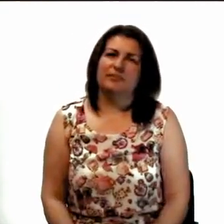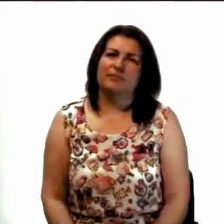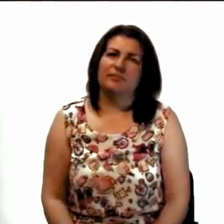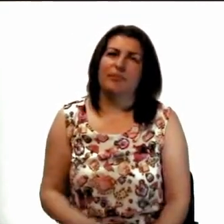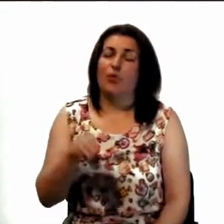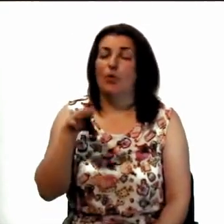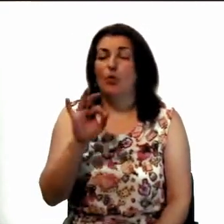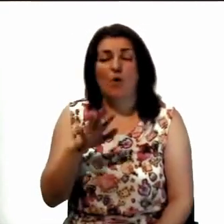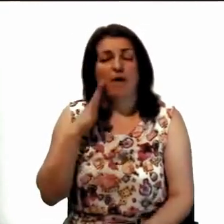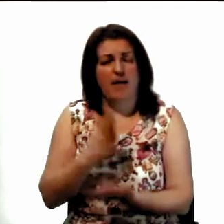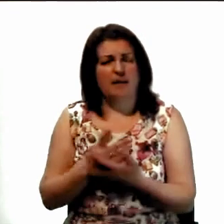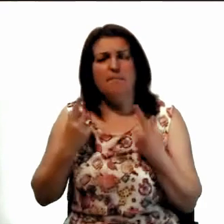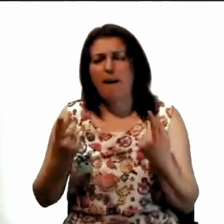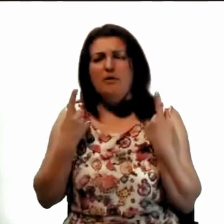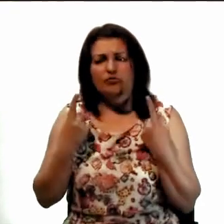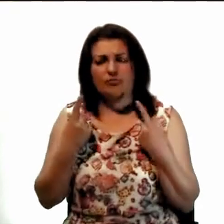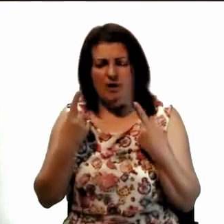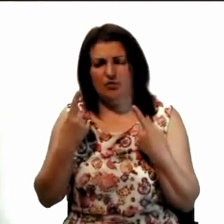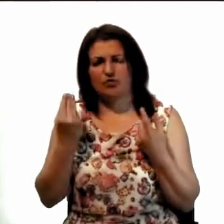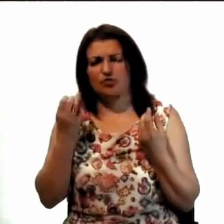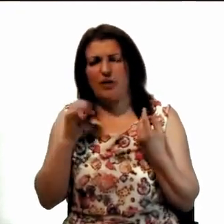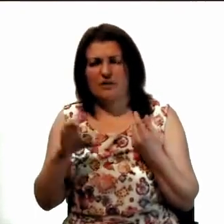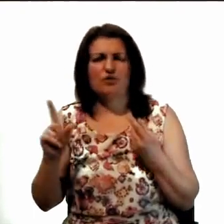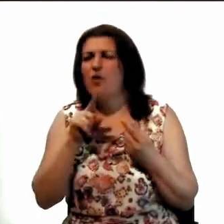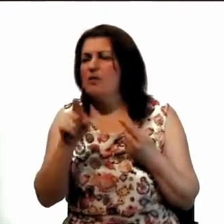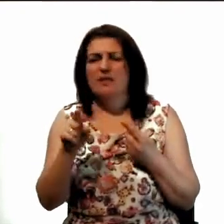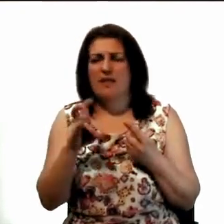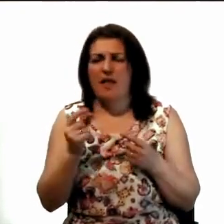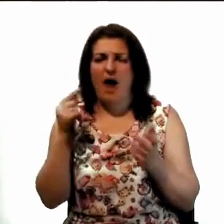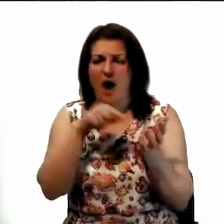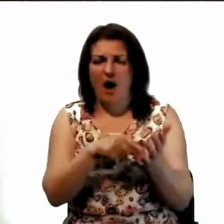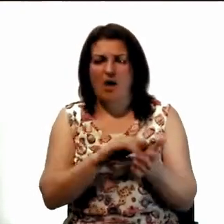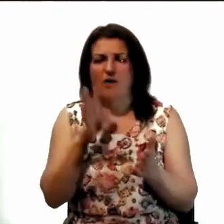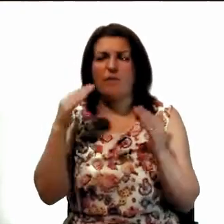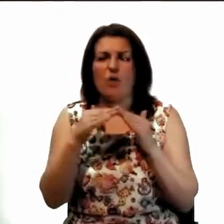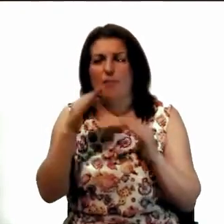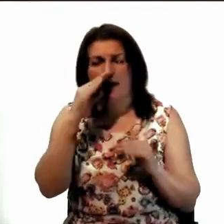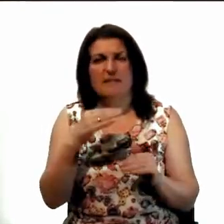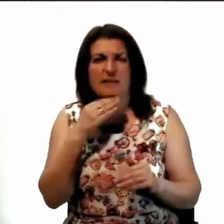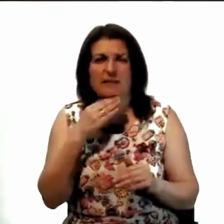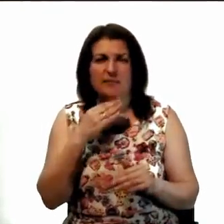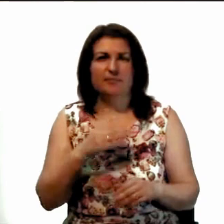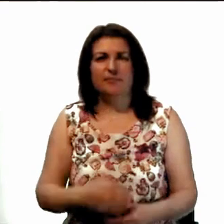то есть большая вероятность, большой шанс того, что ты не окажешься в доме отца.